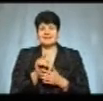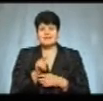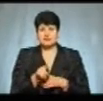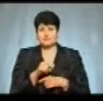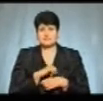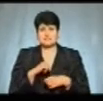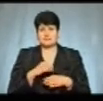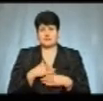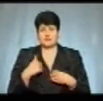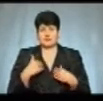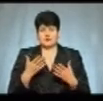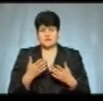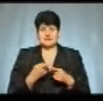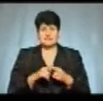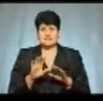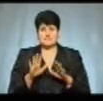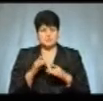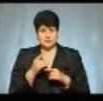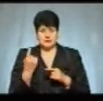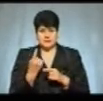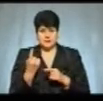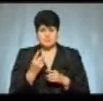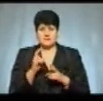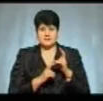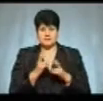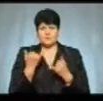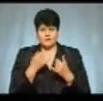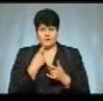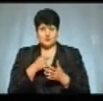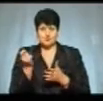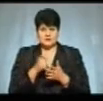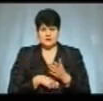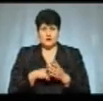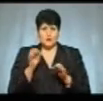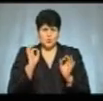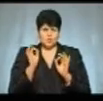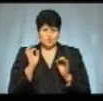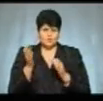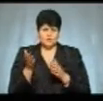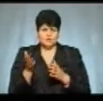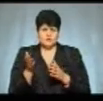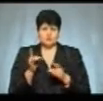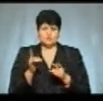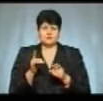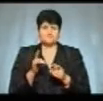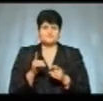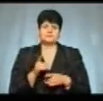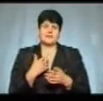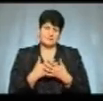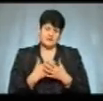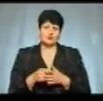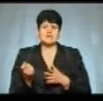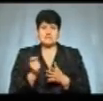сам не хоче. Тобто такий випадок не перший. Тепер підприємство закриють. Сказав радник, що десь озвучив тезу про те, що непевно